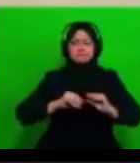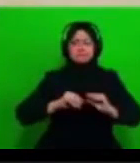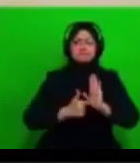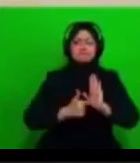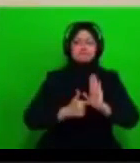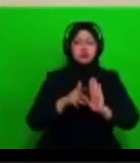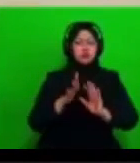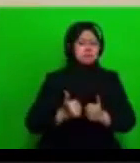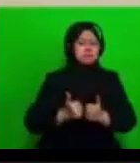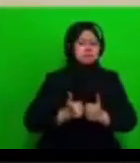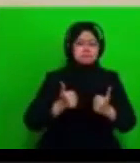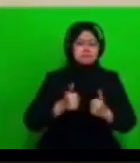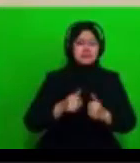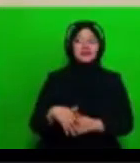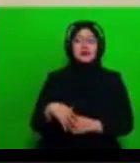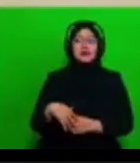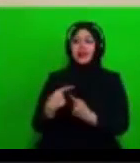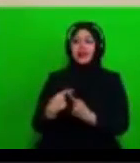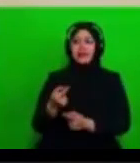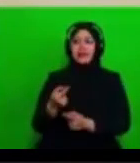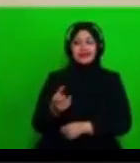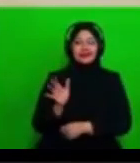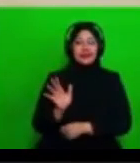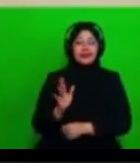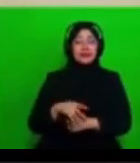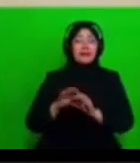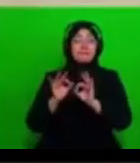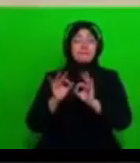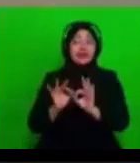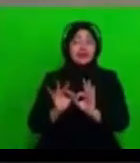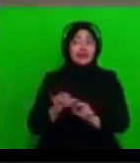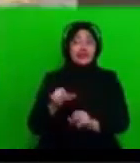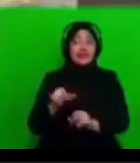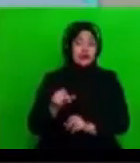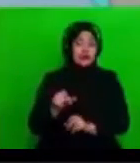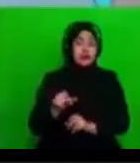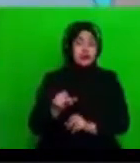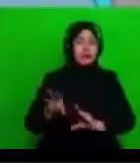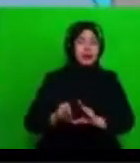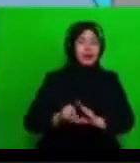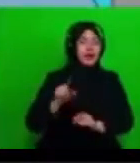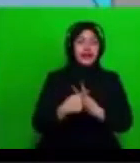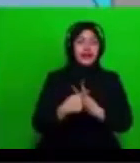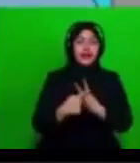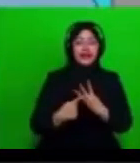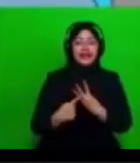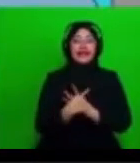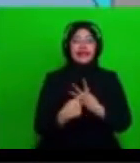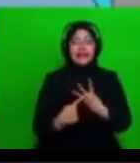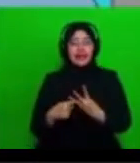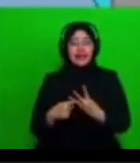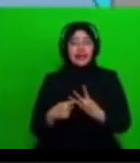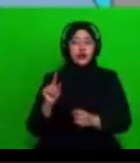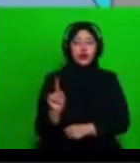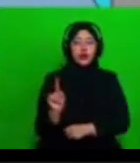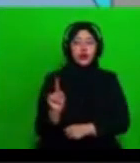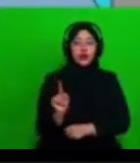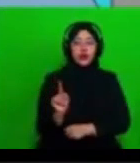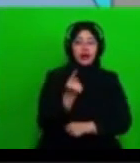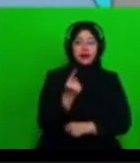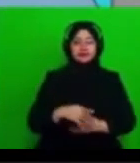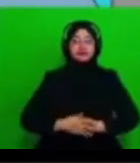ingin menambahkan bahwa pendidikan itu adalah peran dari tiga unsur pokok. Yang pertama